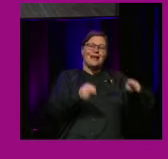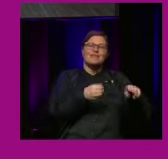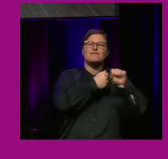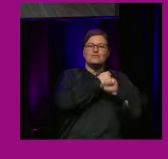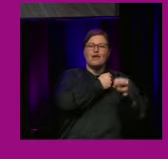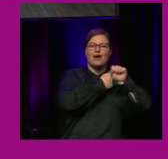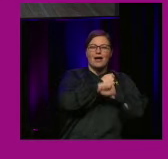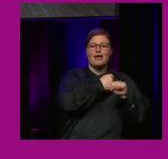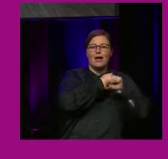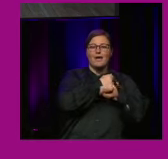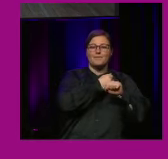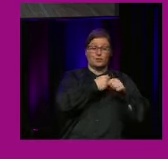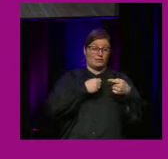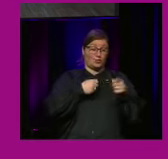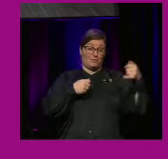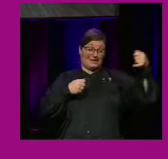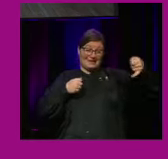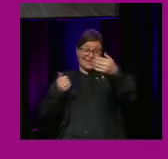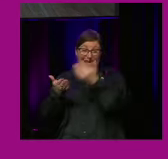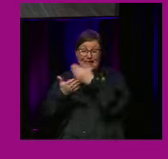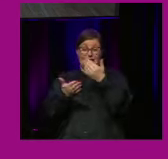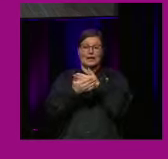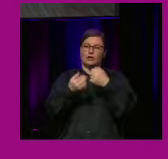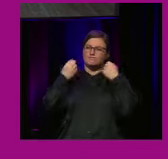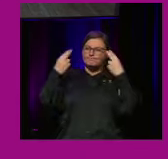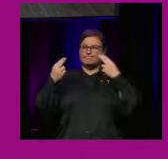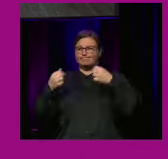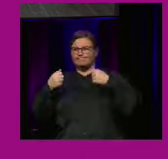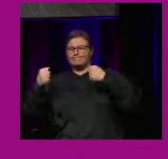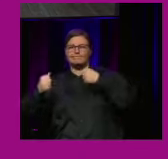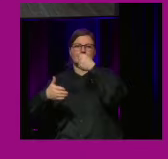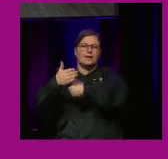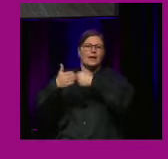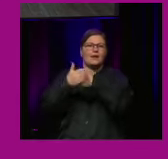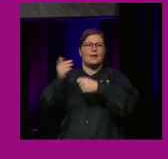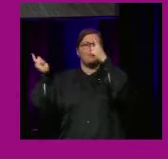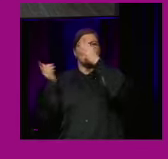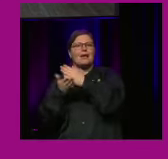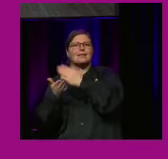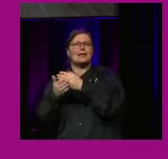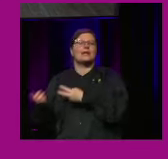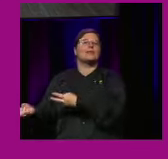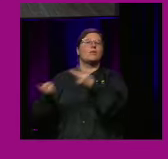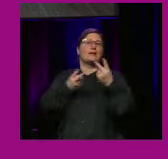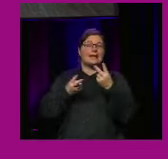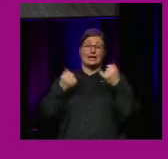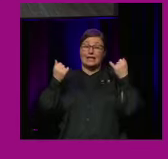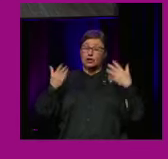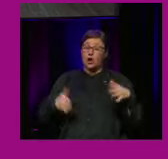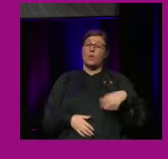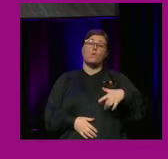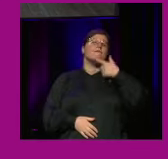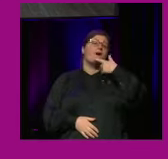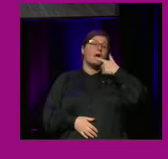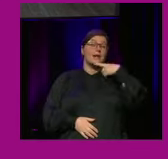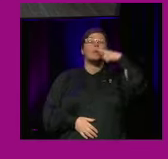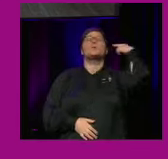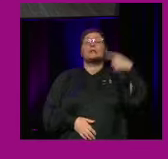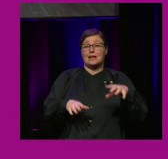respektive länder står upp för mänskliga rättigheter och demokrati. Och det är idag ett väldigt utsatt uppdrag och väldigt farligt uppdrag också.